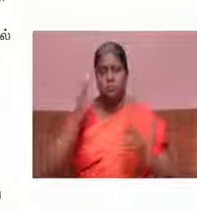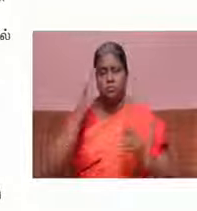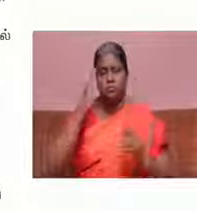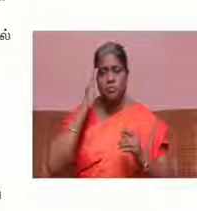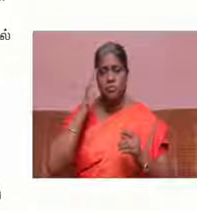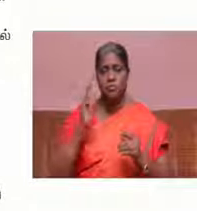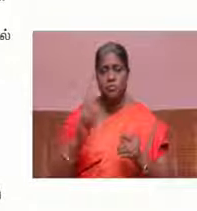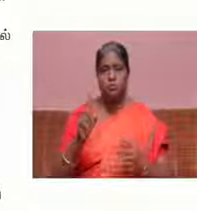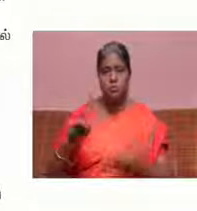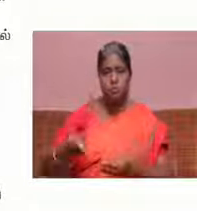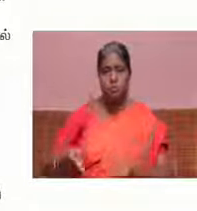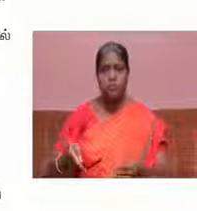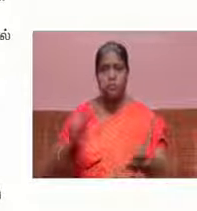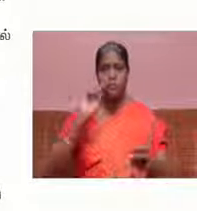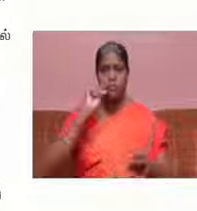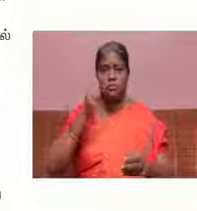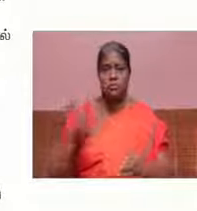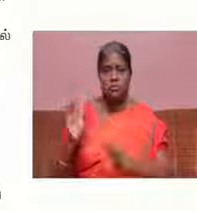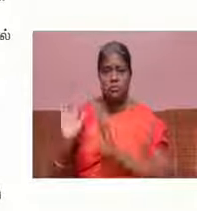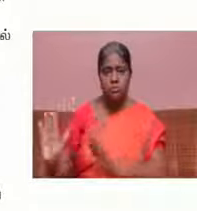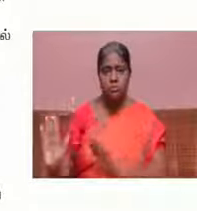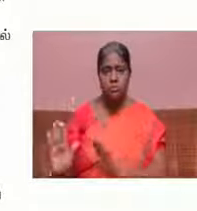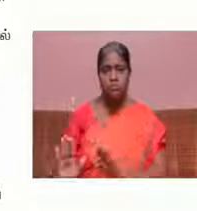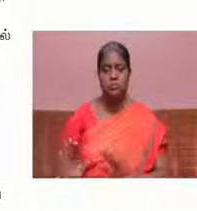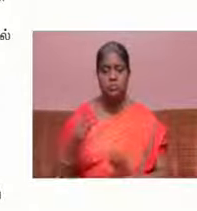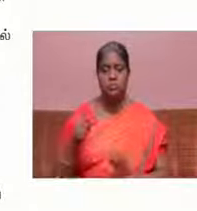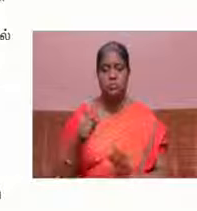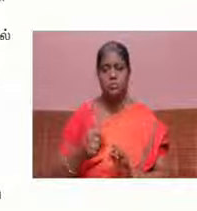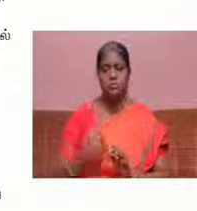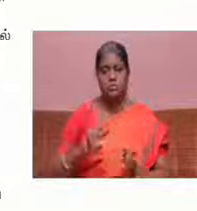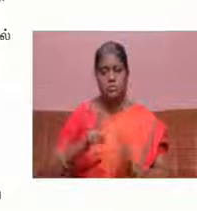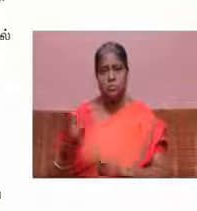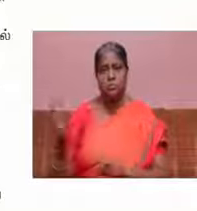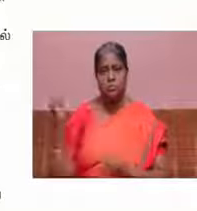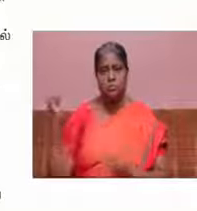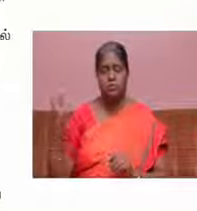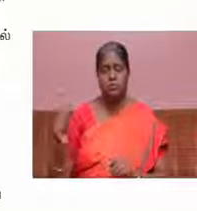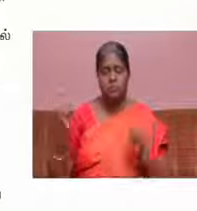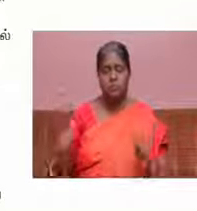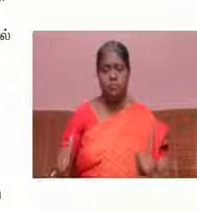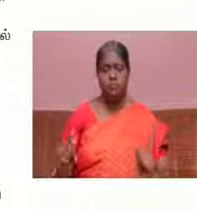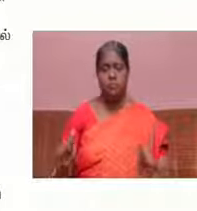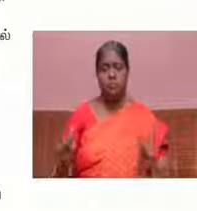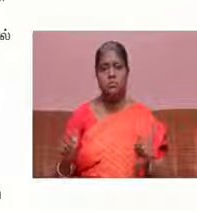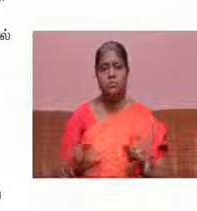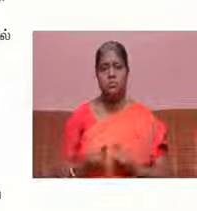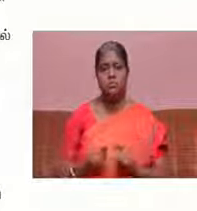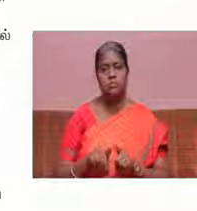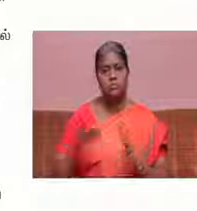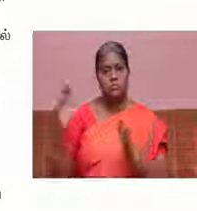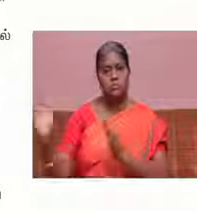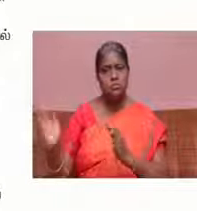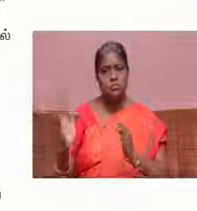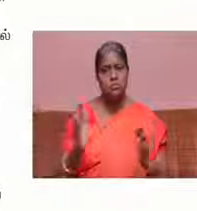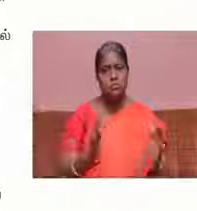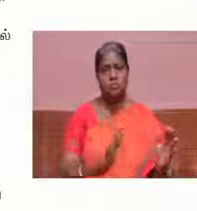நோக்குடன் ஒரு உதவியாளரை இருக்கச் செய்வது அவசியம். மாற்றுத்திறனாளி அமர்வதற்கு ஏதுவாக